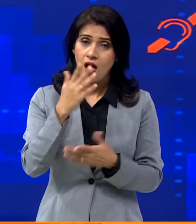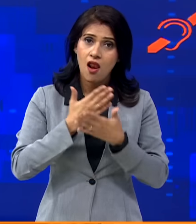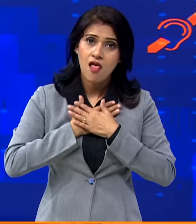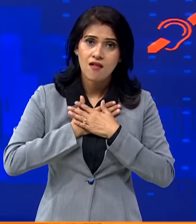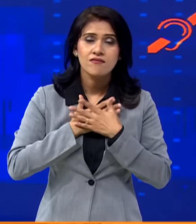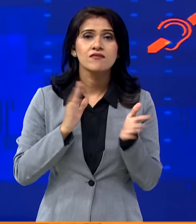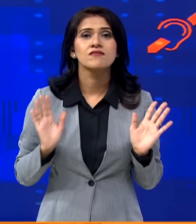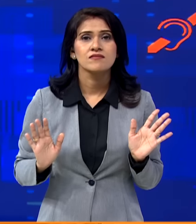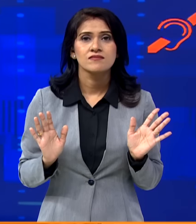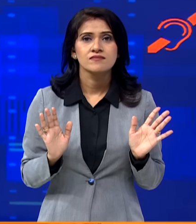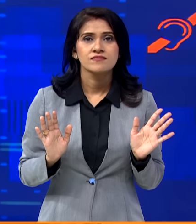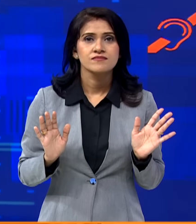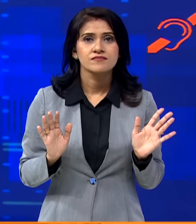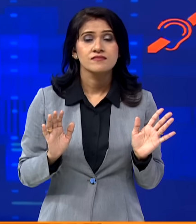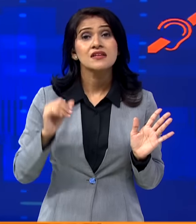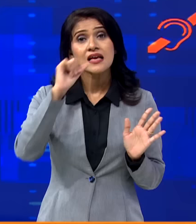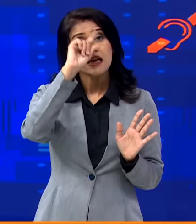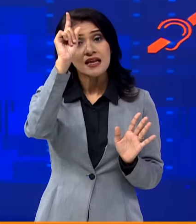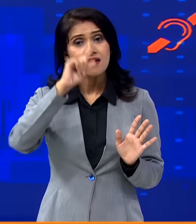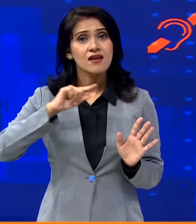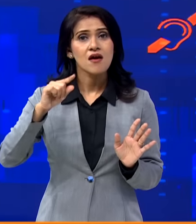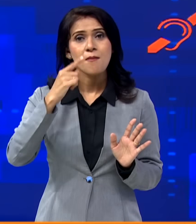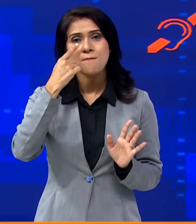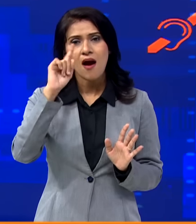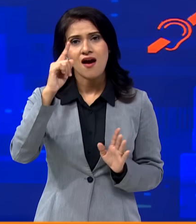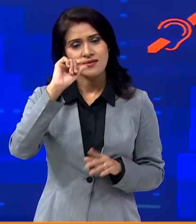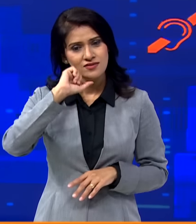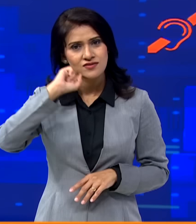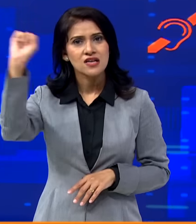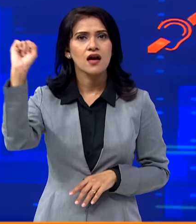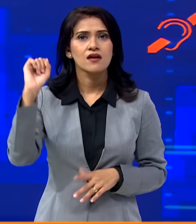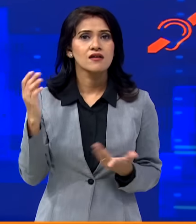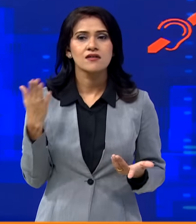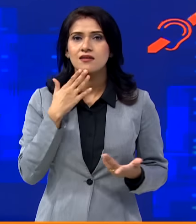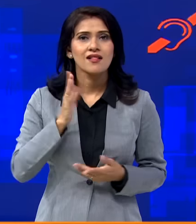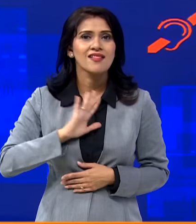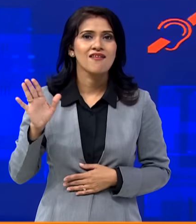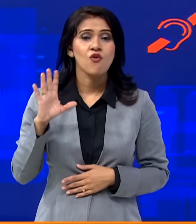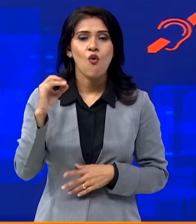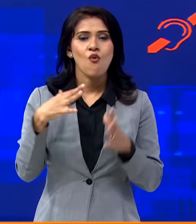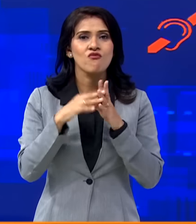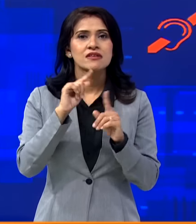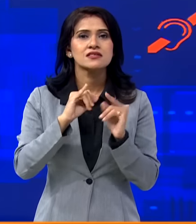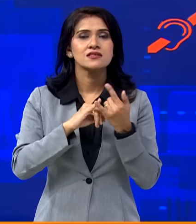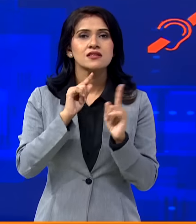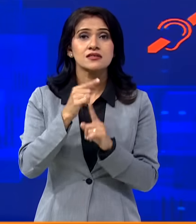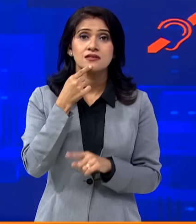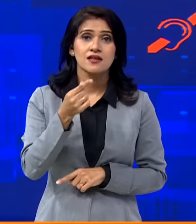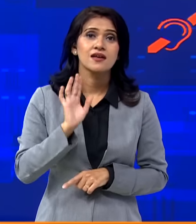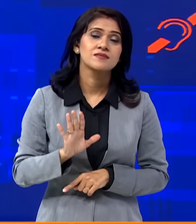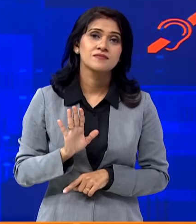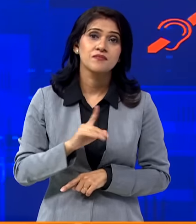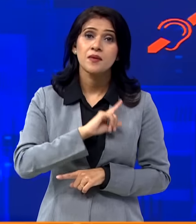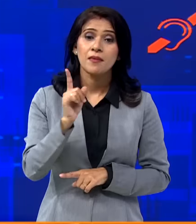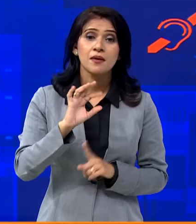भारत माता की जय का नारा नहीं लगाऊंगा क्योंकि इस्लाम खतरे में आ जाएगा यह ओवैसी साहब का बयान है लेकिन संसद के